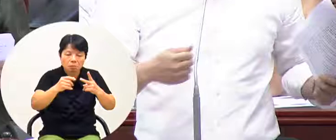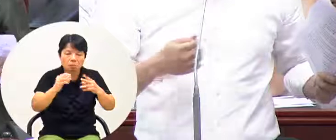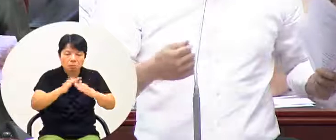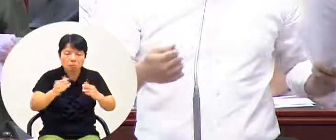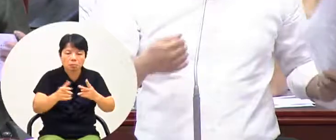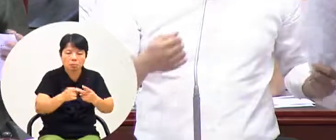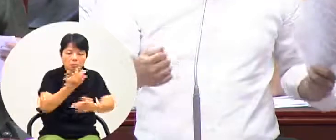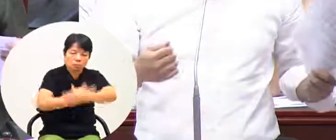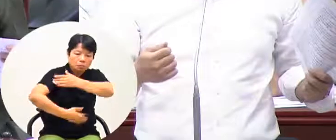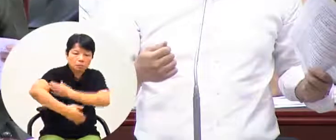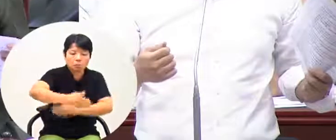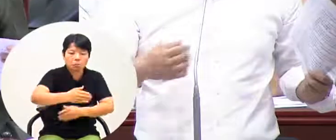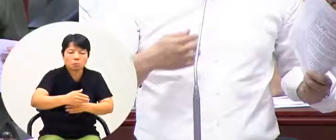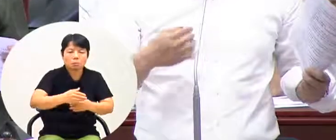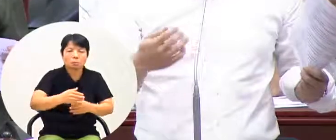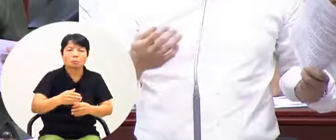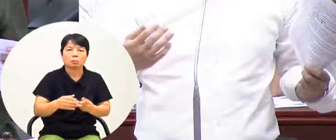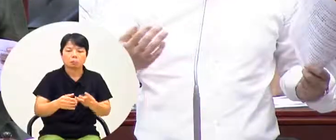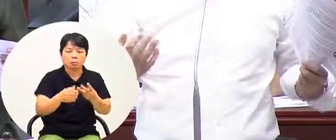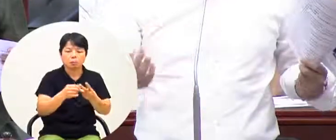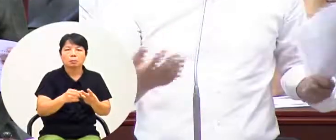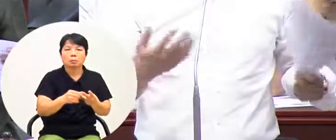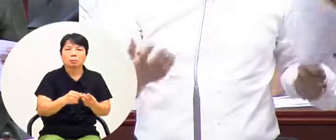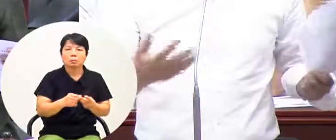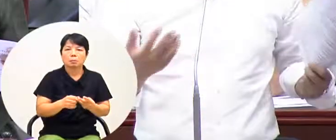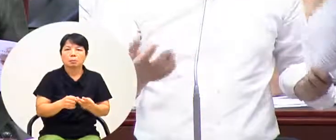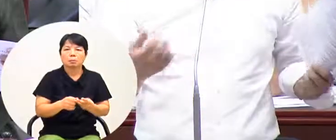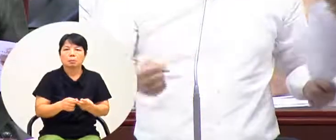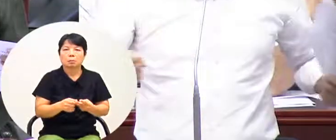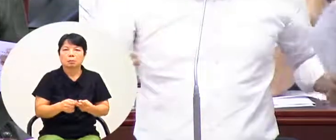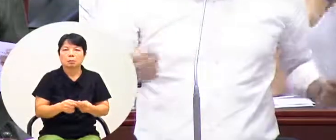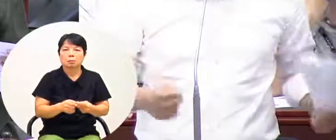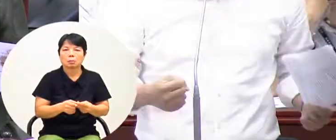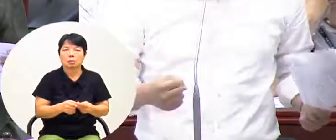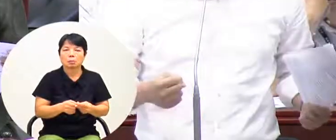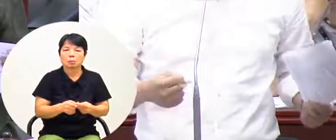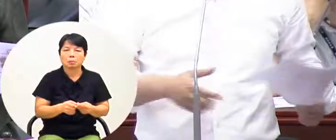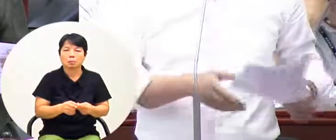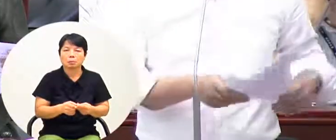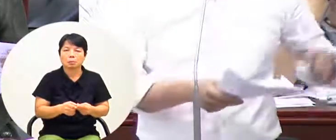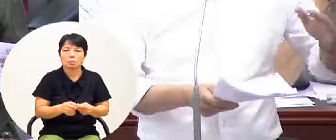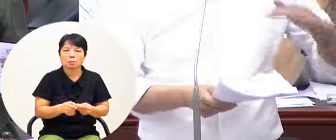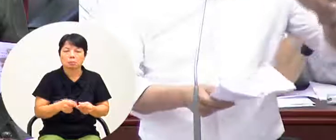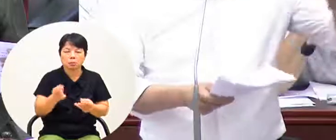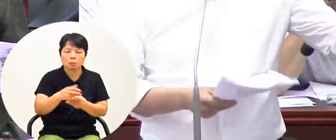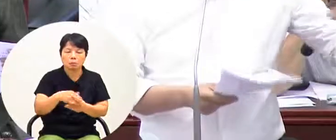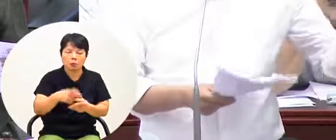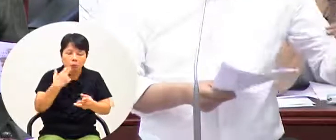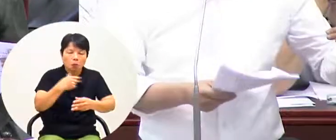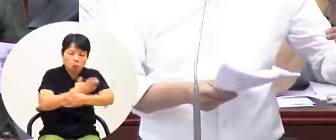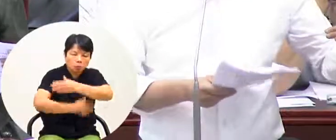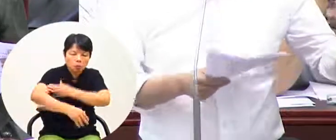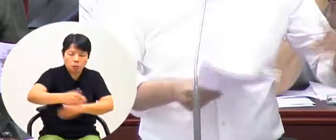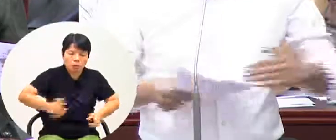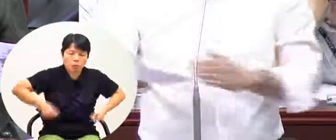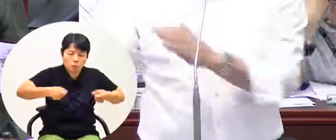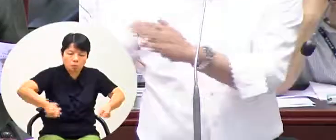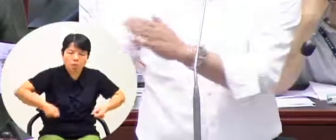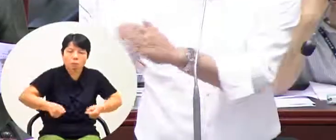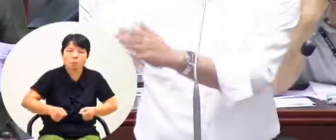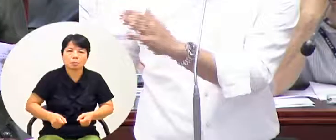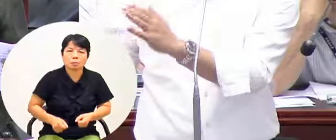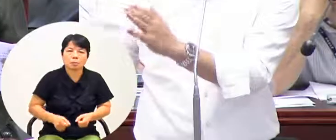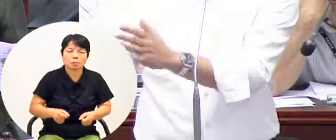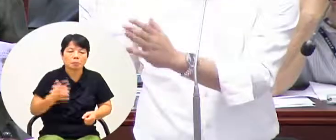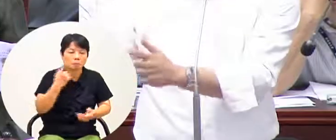如说有那种算是有障碍的人，他比如说坐轮椅。不可能每个房东为了一个月租